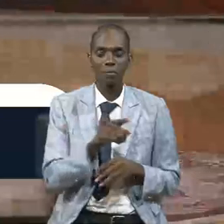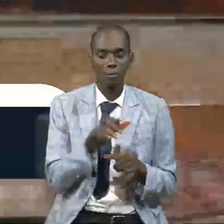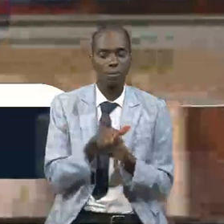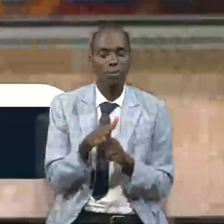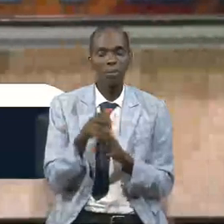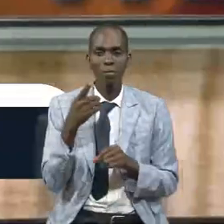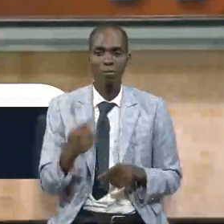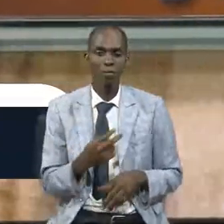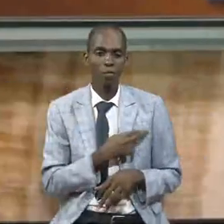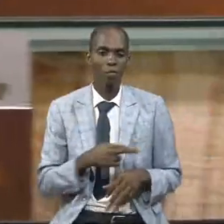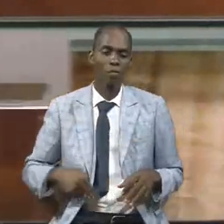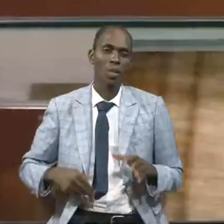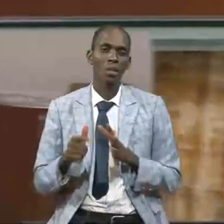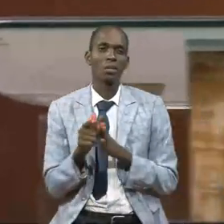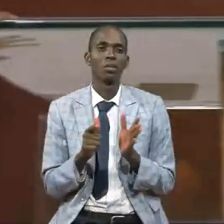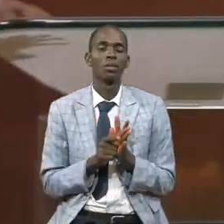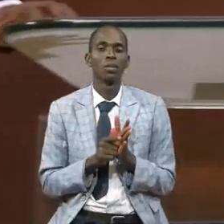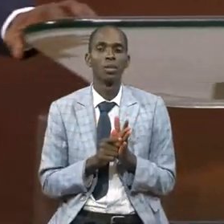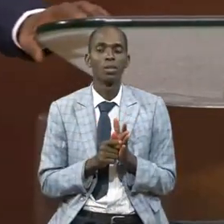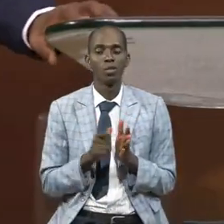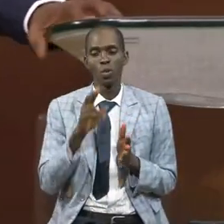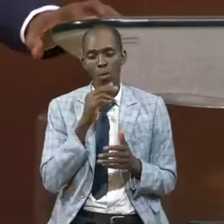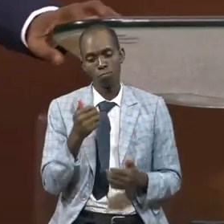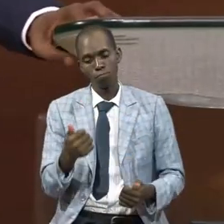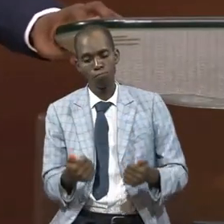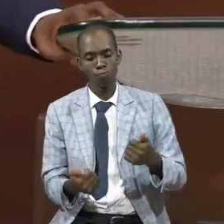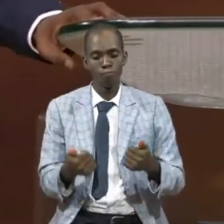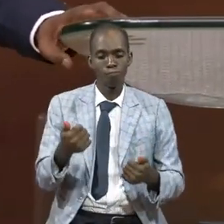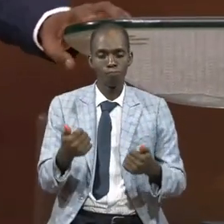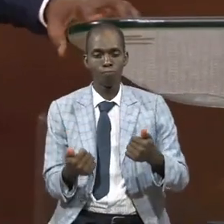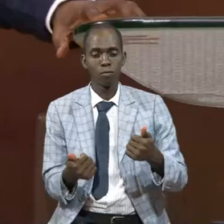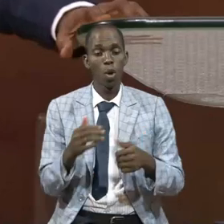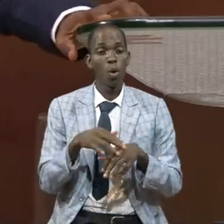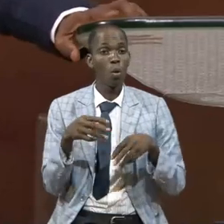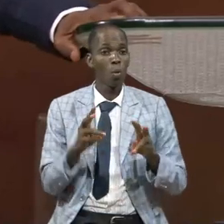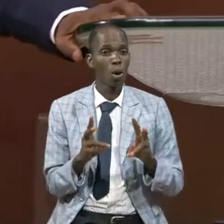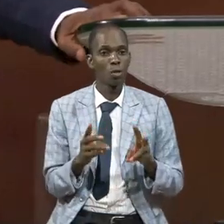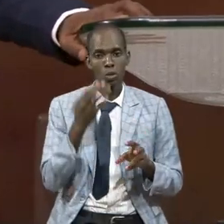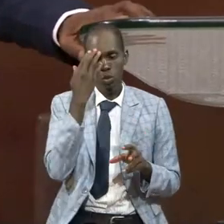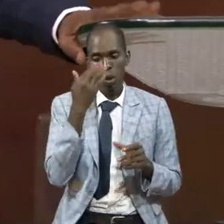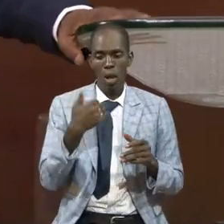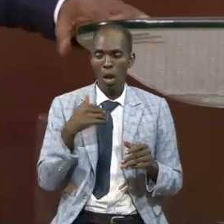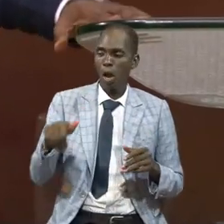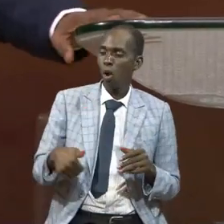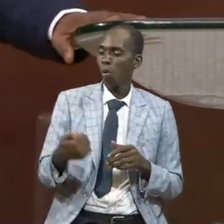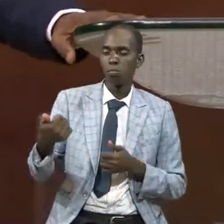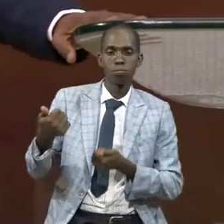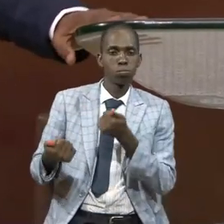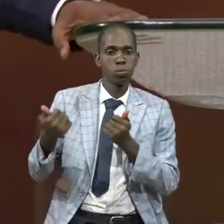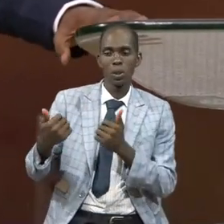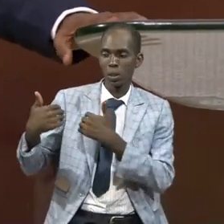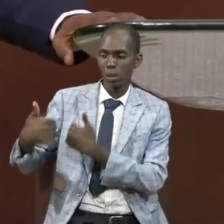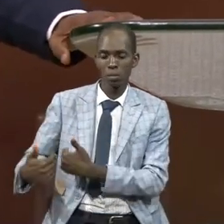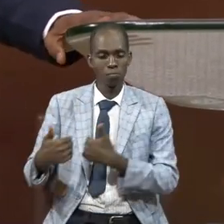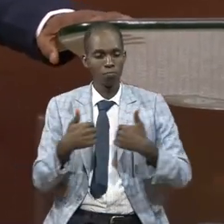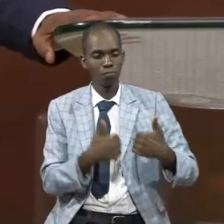loi royale, vous conduisez sur la route. Il y a aussi d'autres